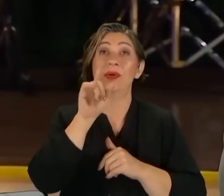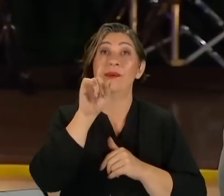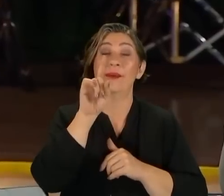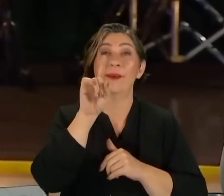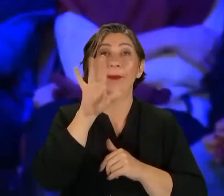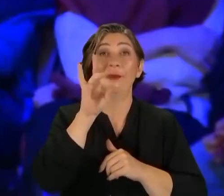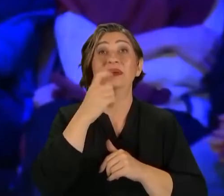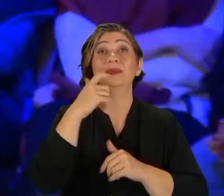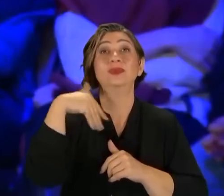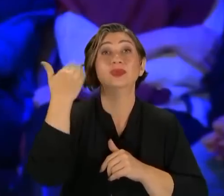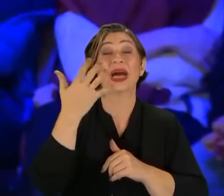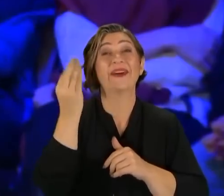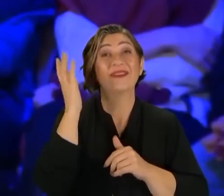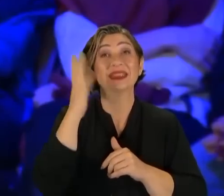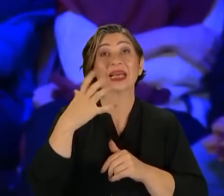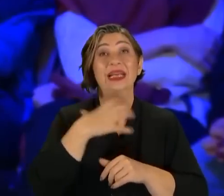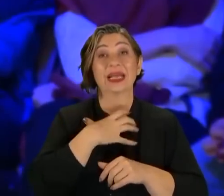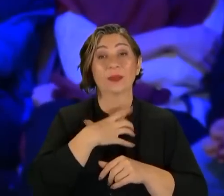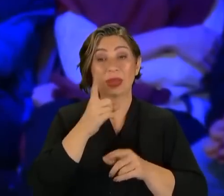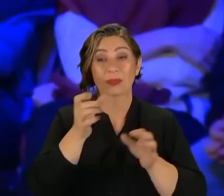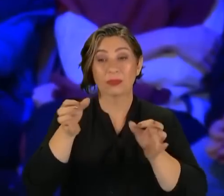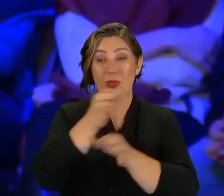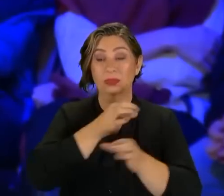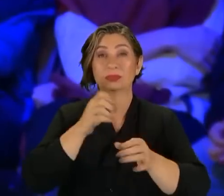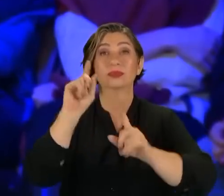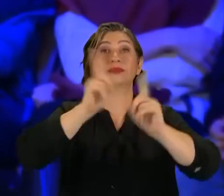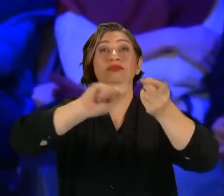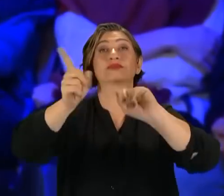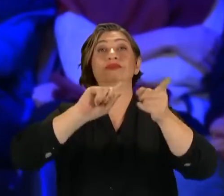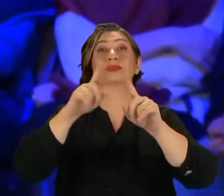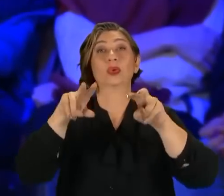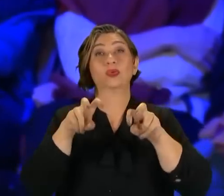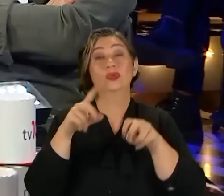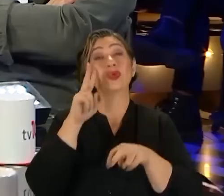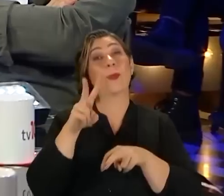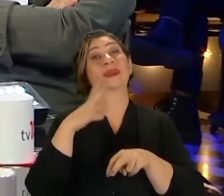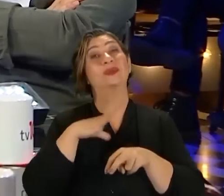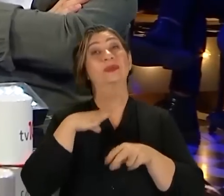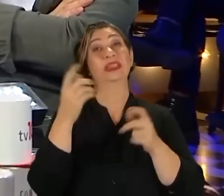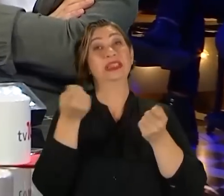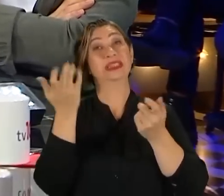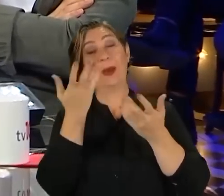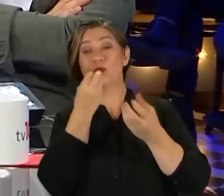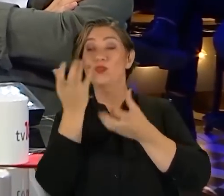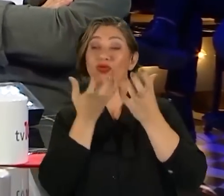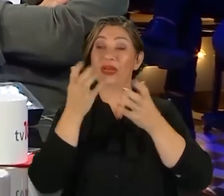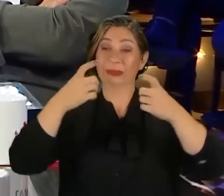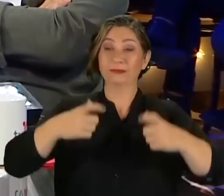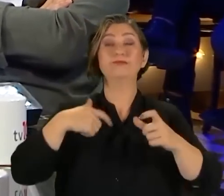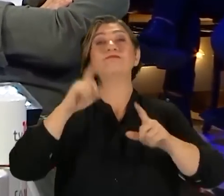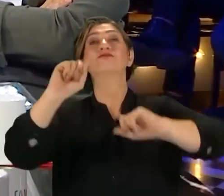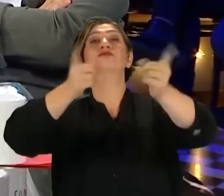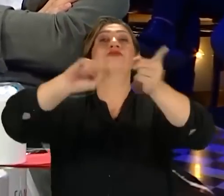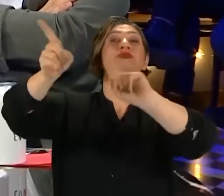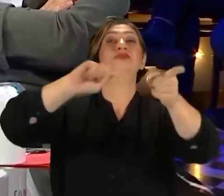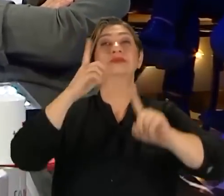15 yıl sonra belki en fazla kendimi prodüktör koltuğunda görmek isterim. Yani işim biraz daha mutfak stüdyo tarafında olan bir